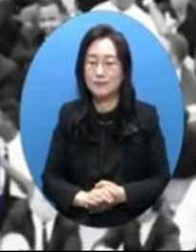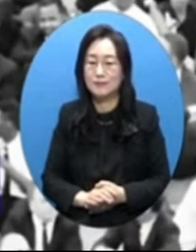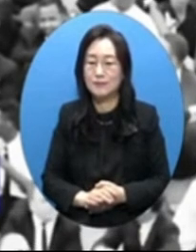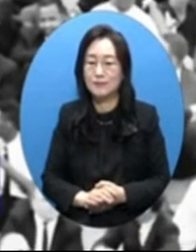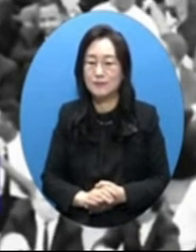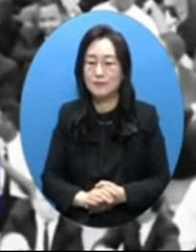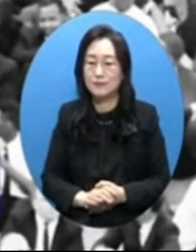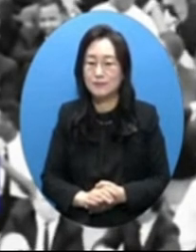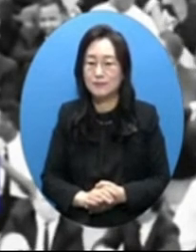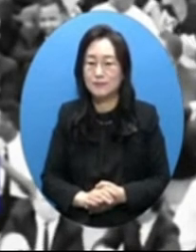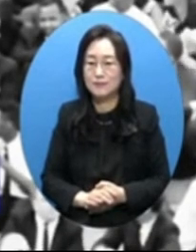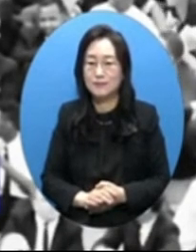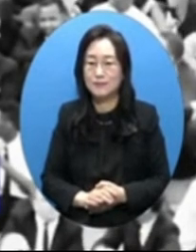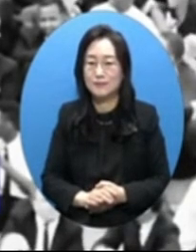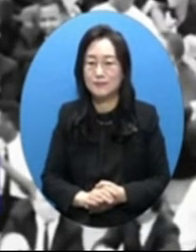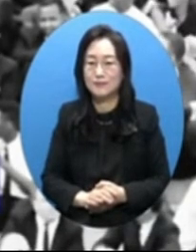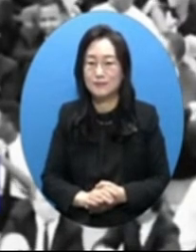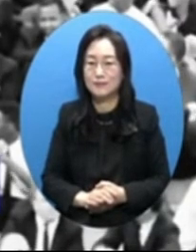그의이